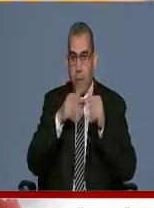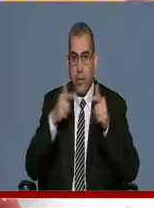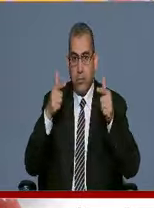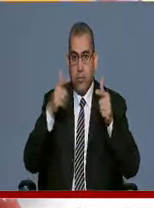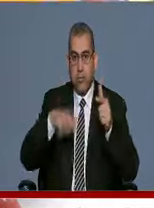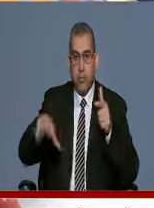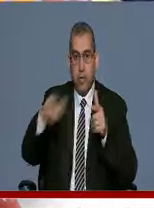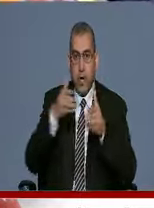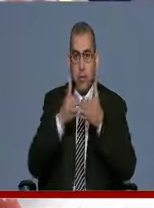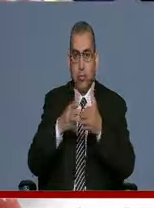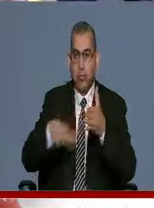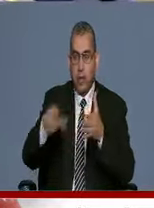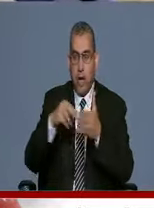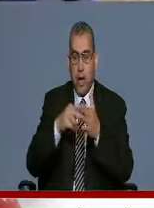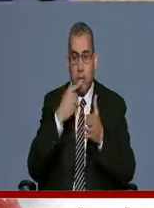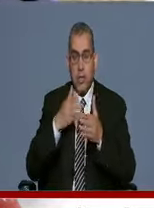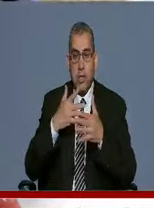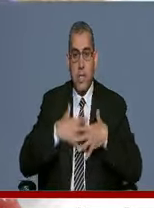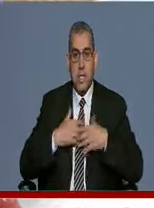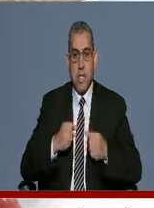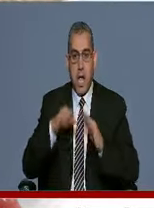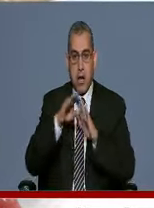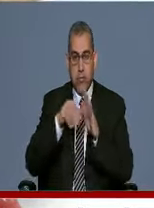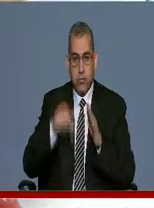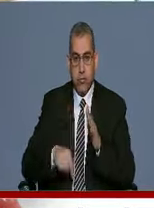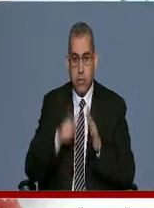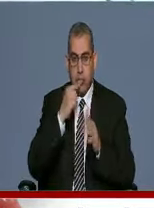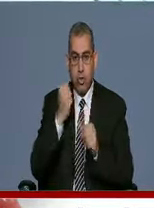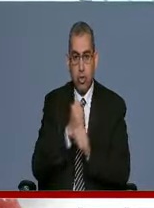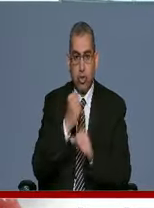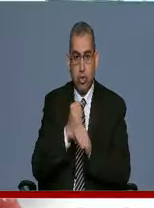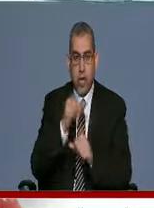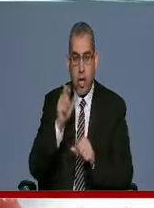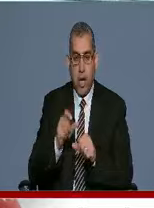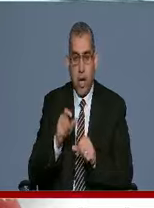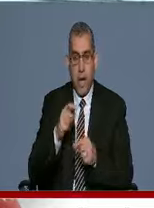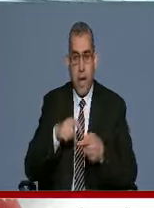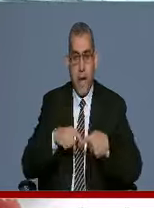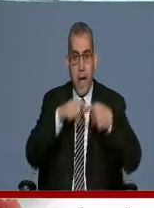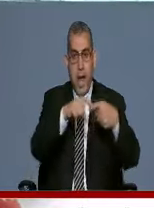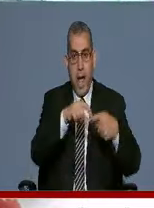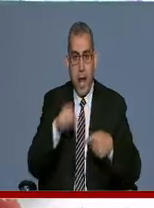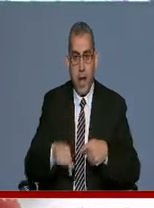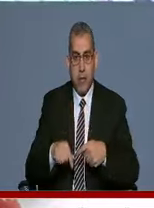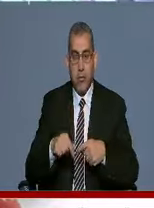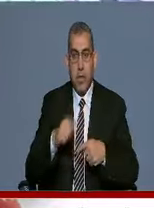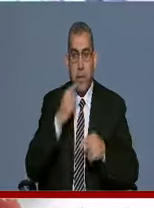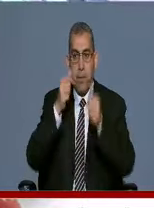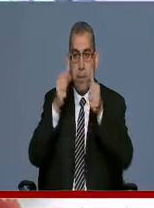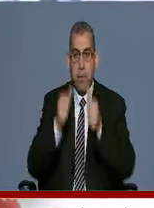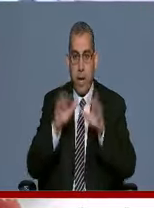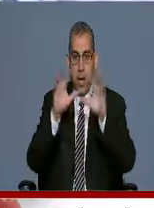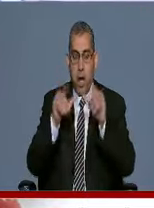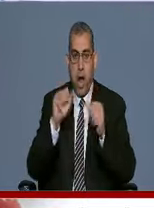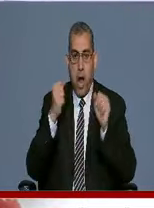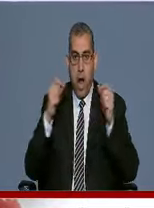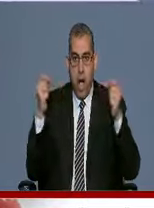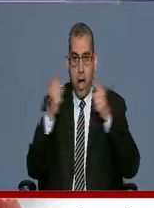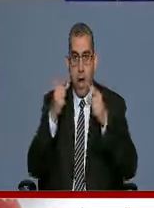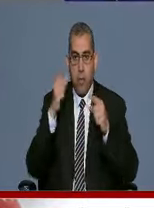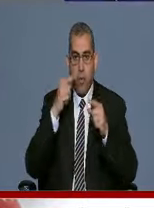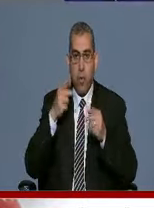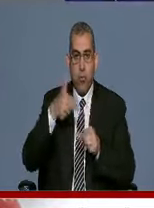المواني، بيانات المنظومة الصحية، بيانات التشغيل لمنظومة النقل، بيانات الطاقة في الكهرباء